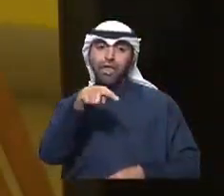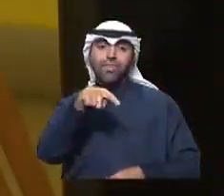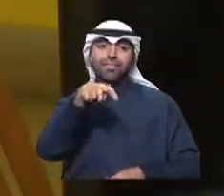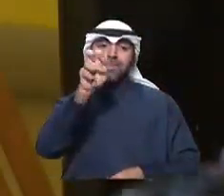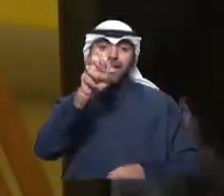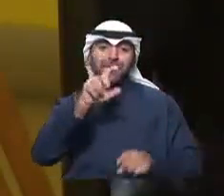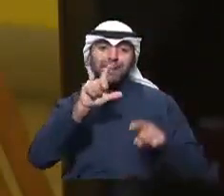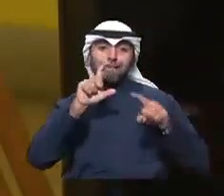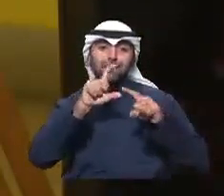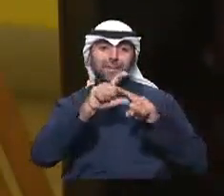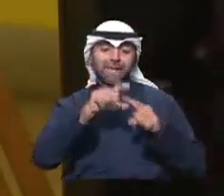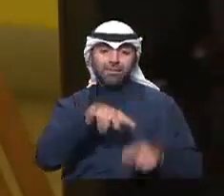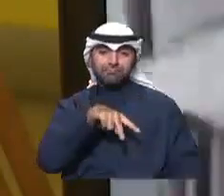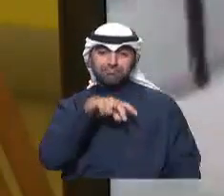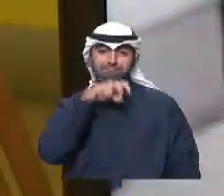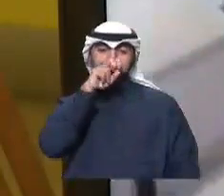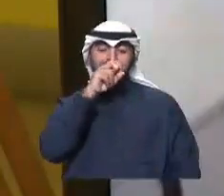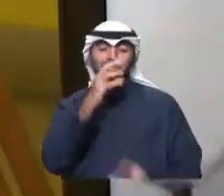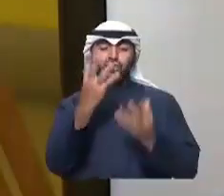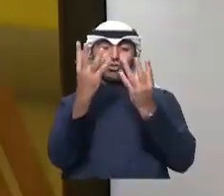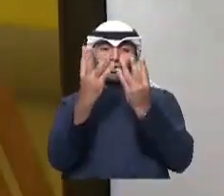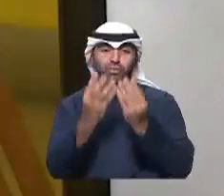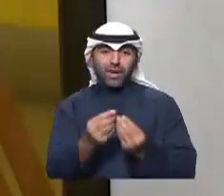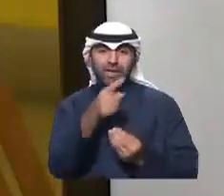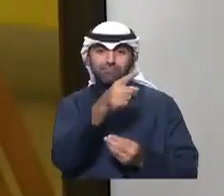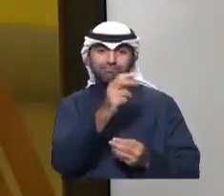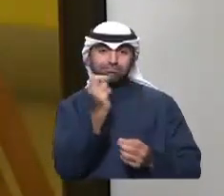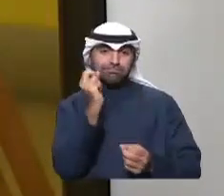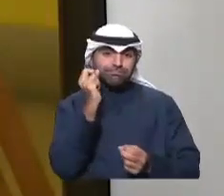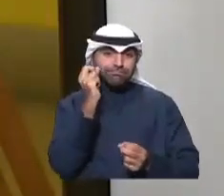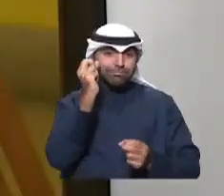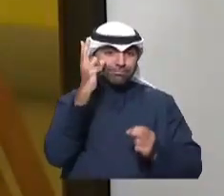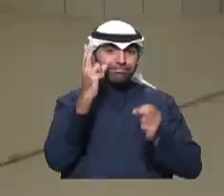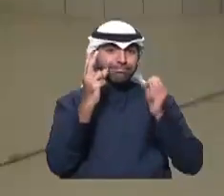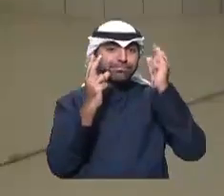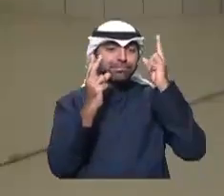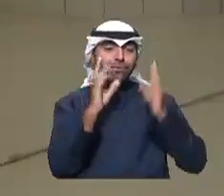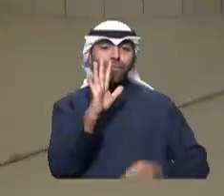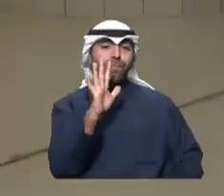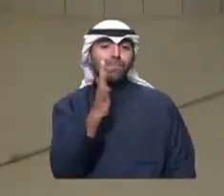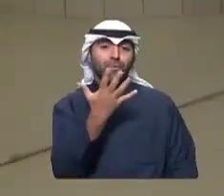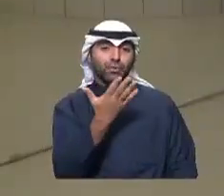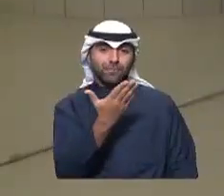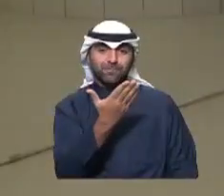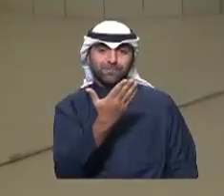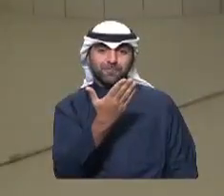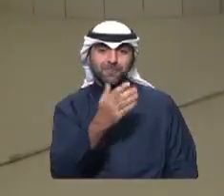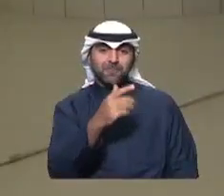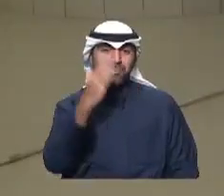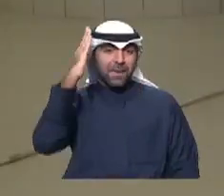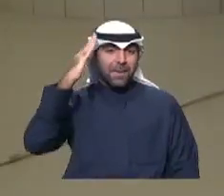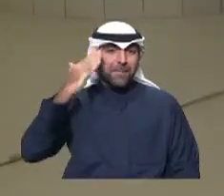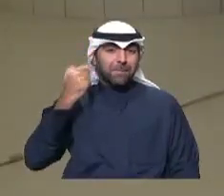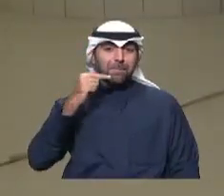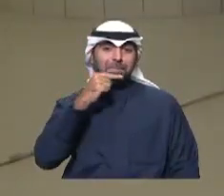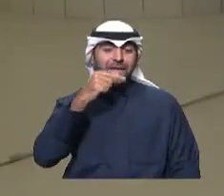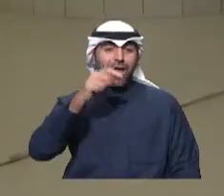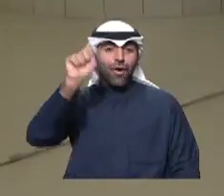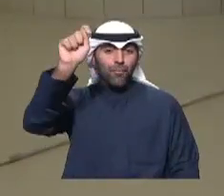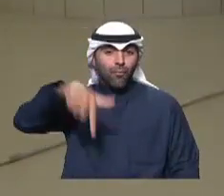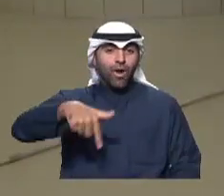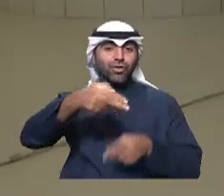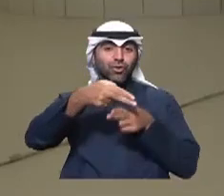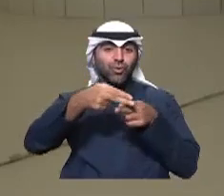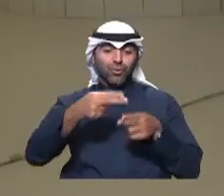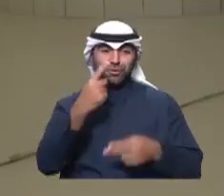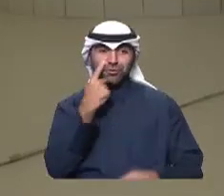منه ونتخلص من هالمشكلة عن طريق انتاج اشياء ومواد كيميائية مفيدة. طبعا المصنع ممكن تطبيقه بثلاث طرق، قارنا